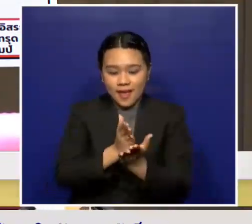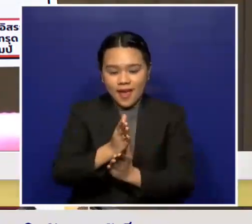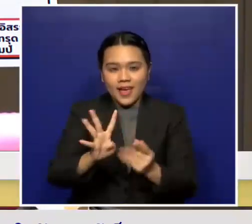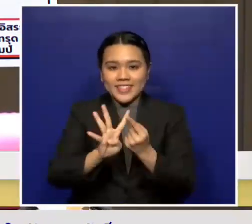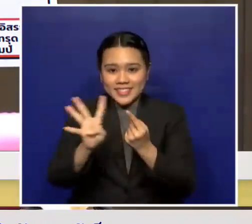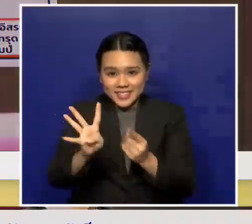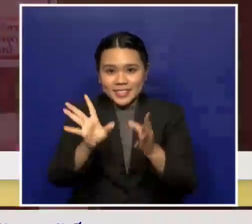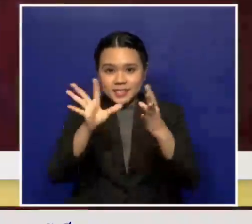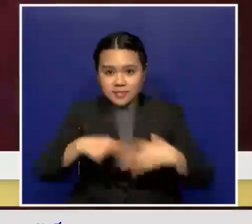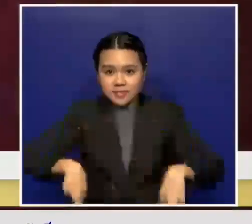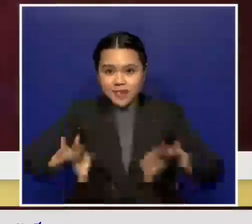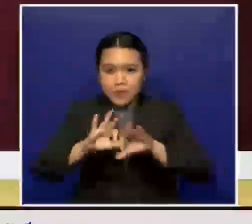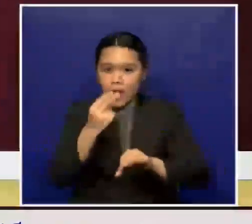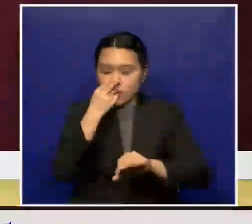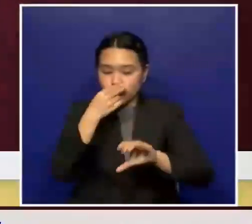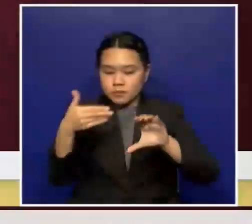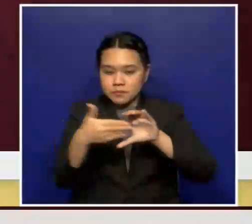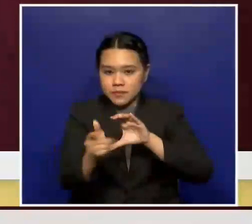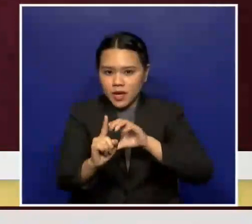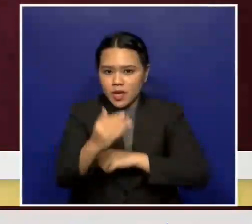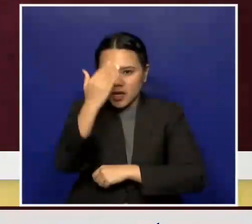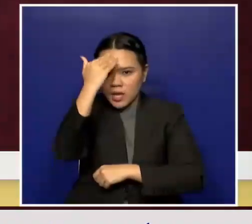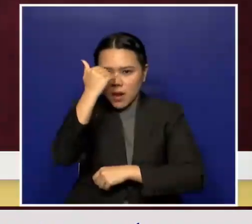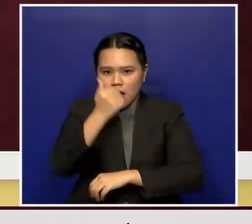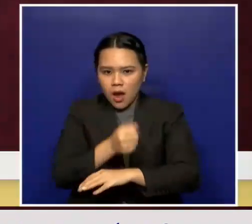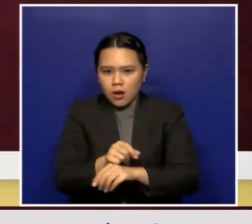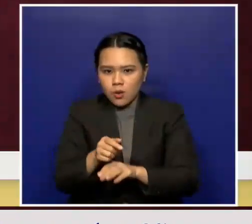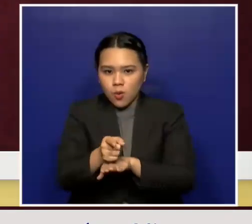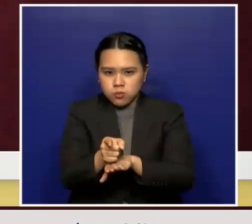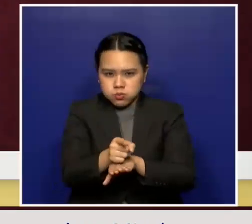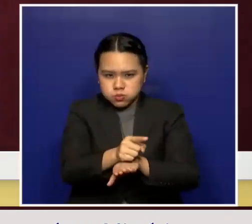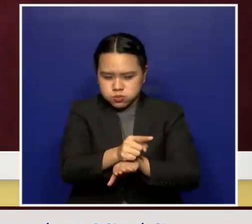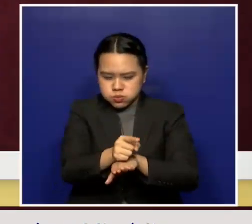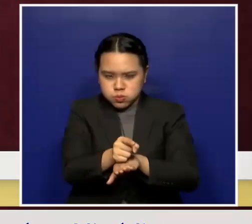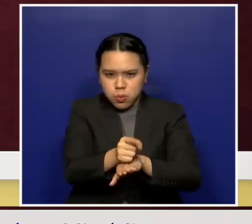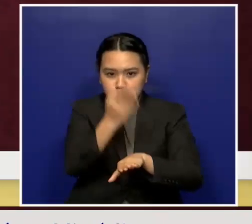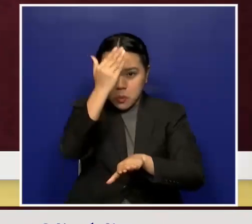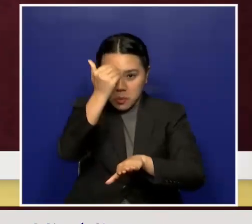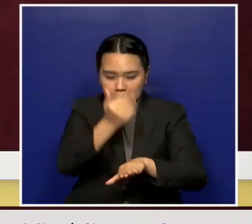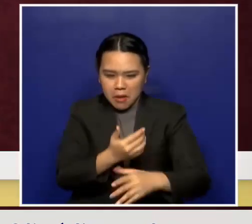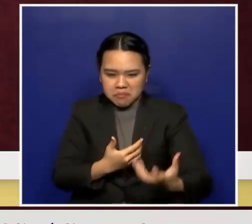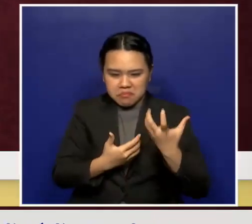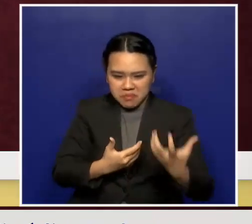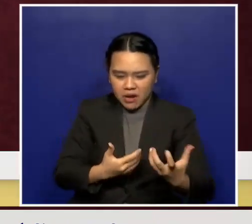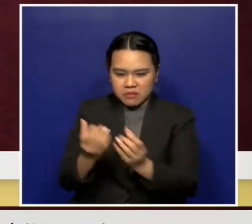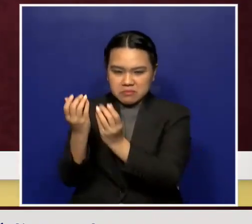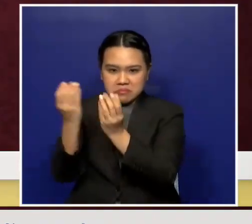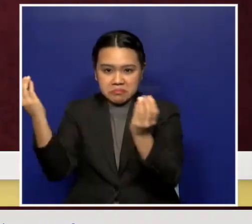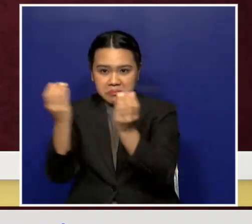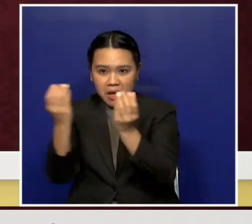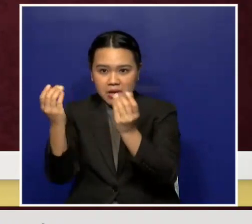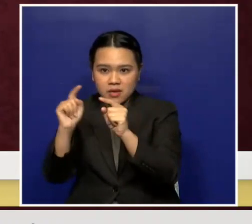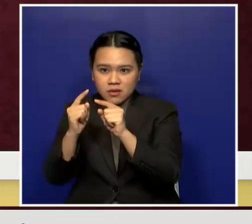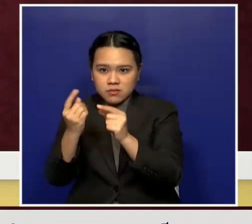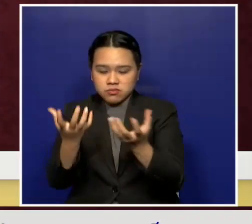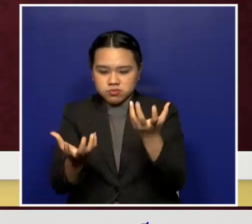ในสไลด์นะครับจะเห็นว่าเอ๊ะทำไมรถถังมันหนักกว่าประชาธิปไตยเอียงกระเท่เล่จนประชาธิปไตยจะหกล้ม